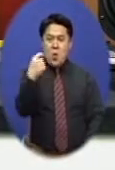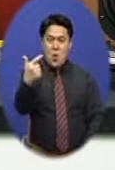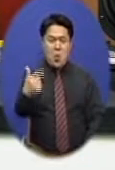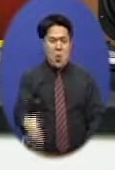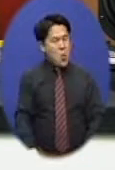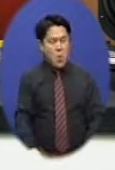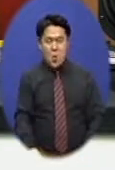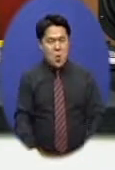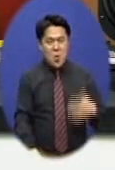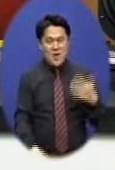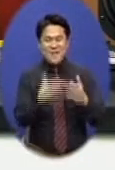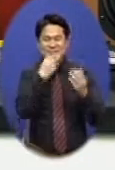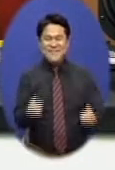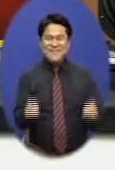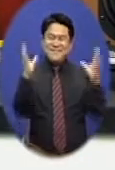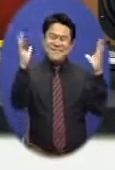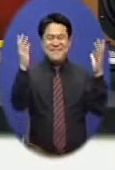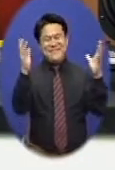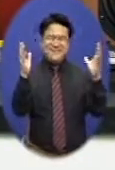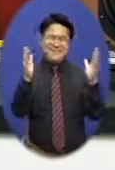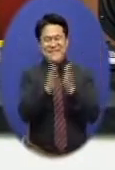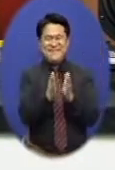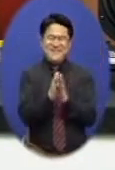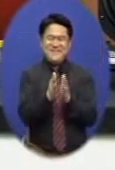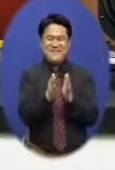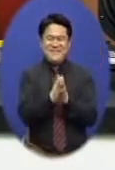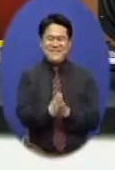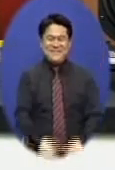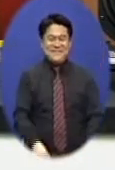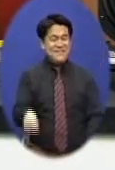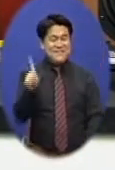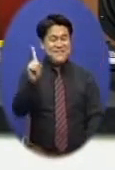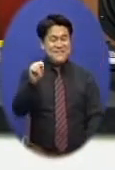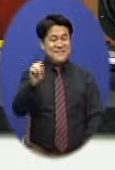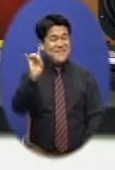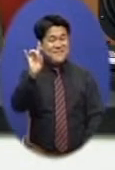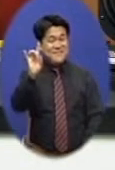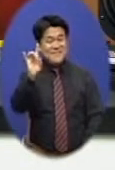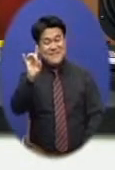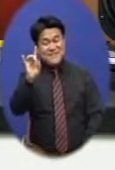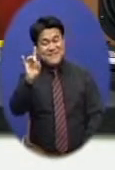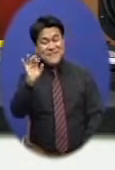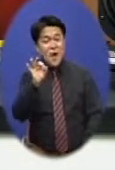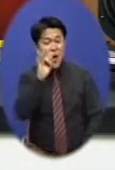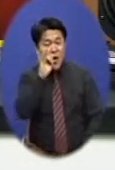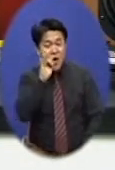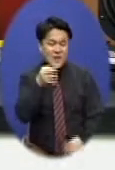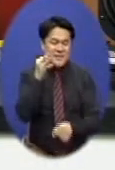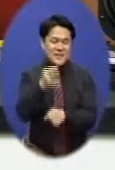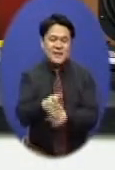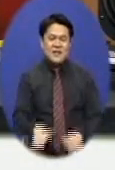116표. 와, 축하합니다. 축하드립니다. 만 원 한 장 시작. 만 원 한 장에